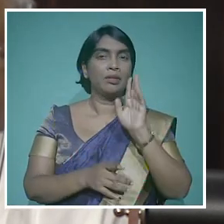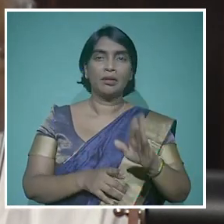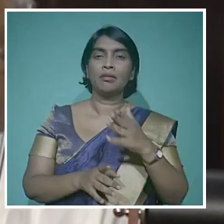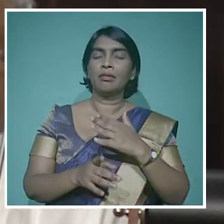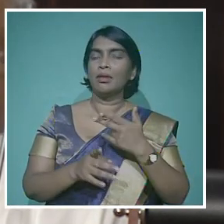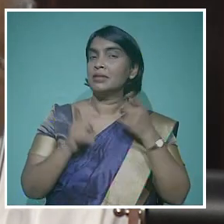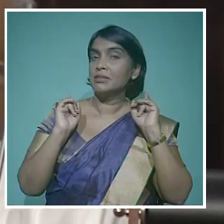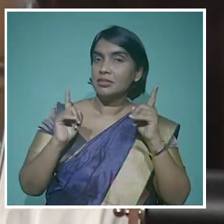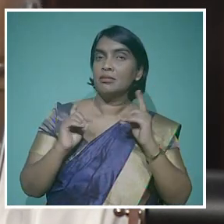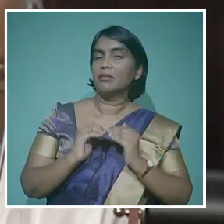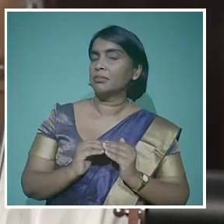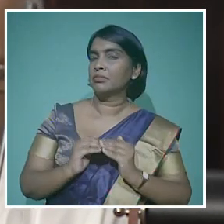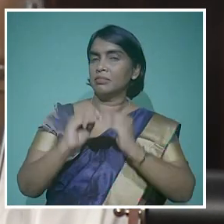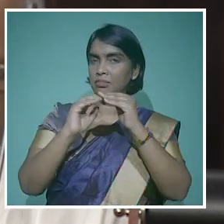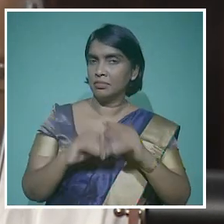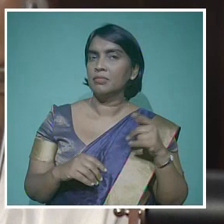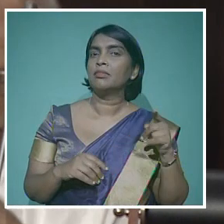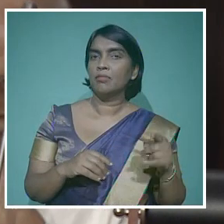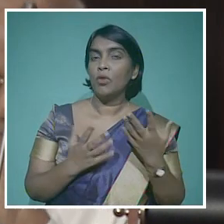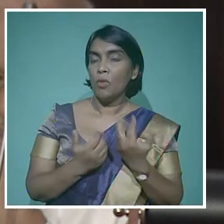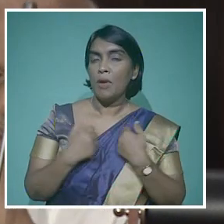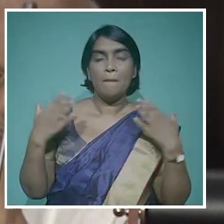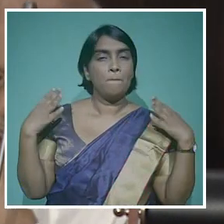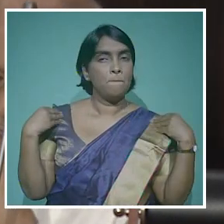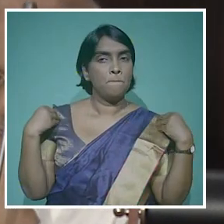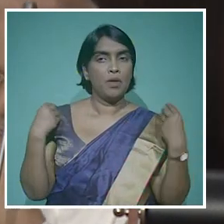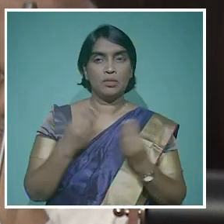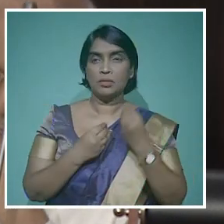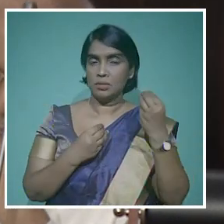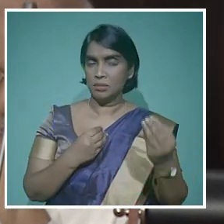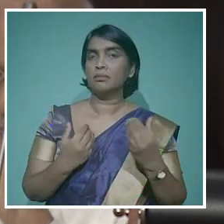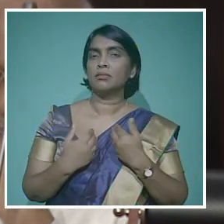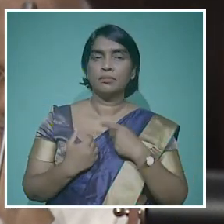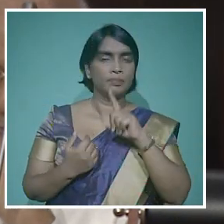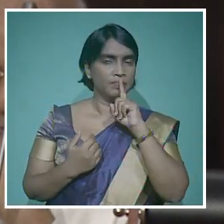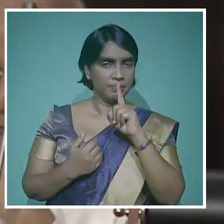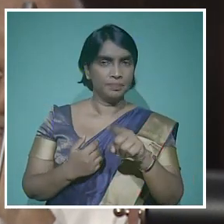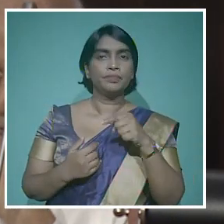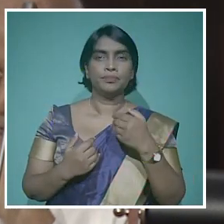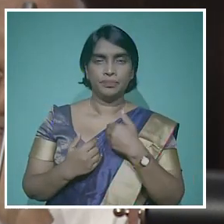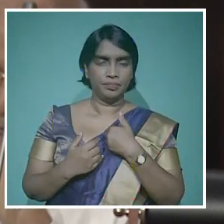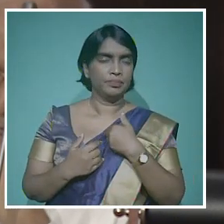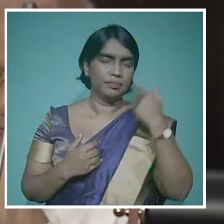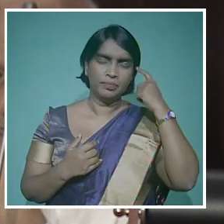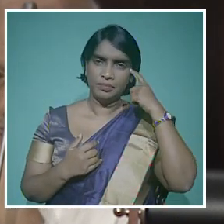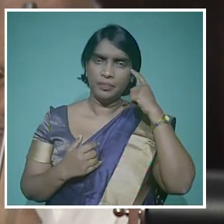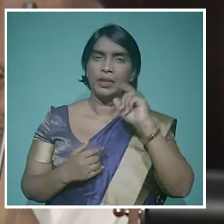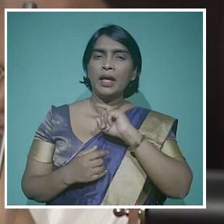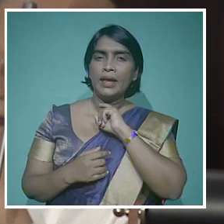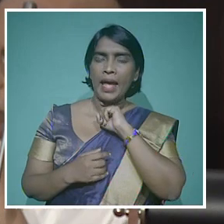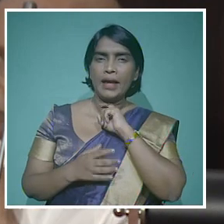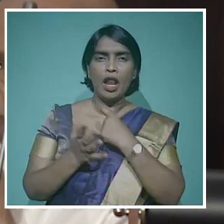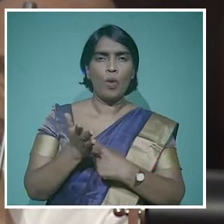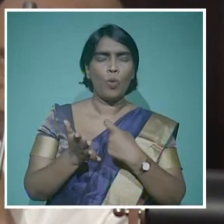රසජනක ක්‍රීඩා ප්‍රවර්ධනය කිරීම සඳහා අවශ්‍ය පහසුකම් සැලසීමට මා යෝජනා කරනවා. මේක මං හිතන්නේ කෑගල්ල